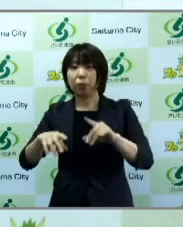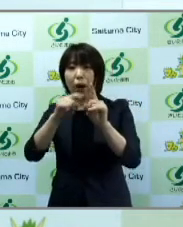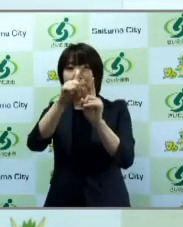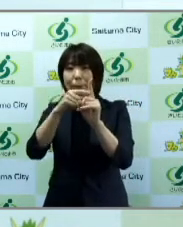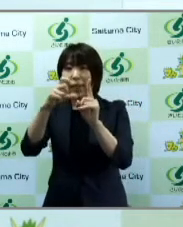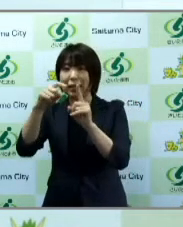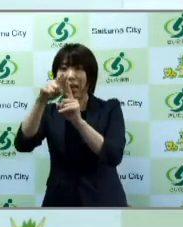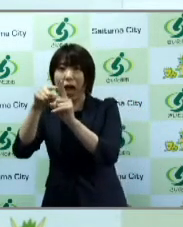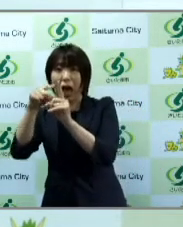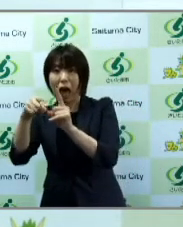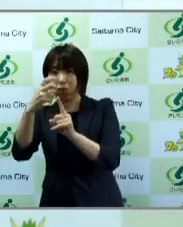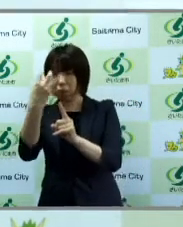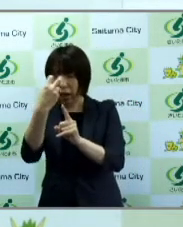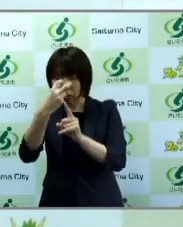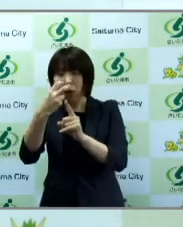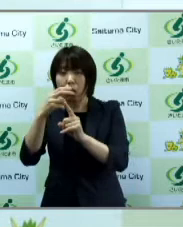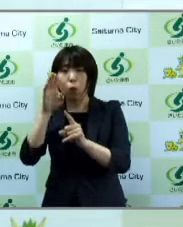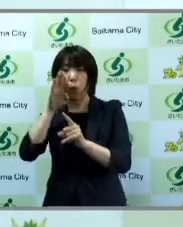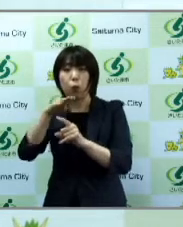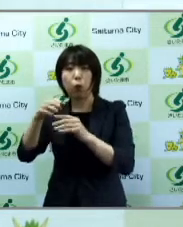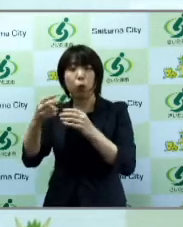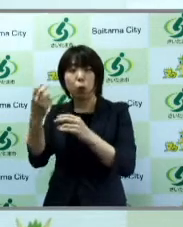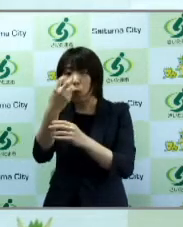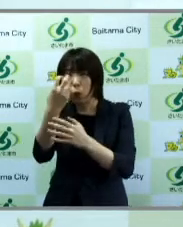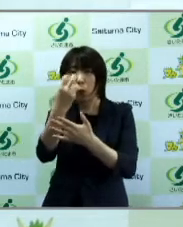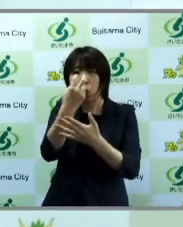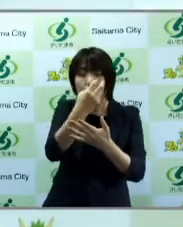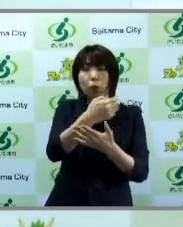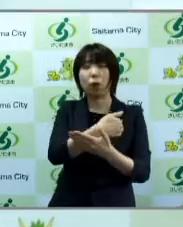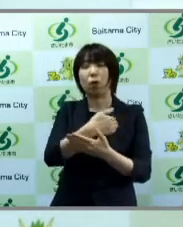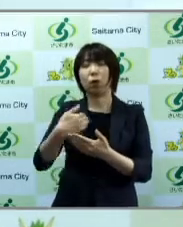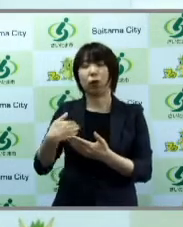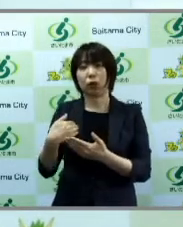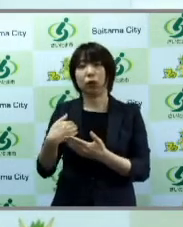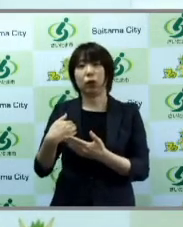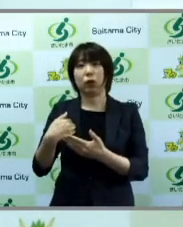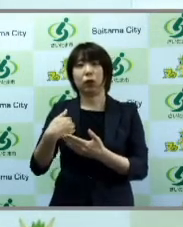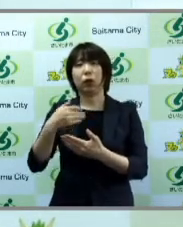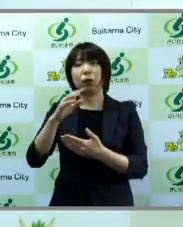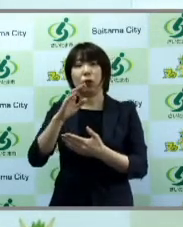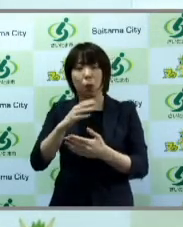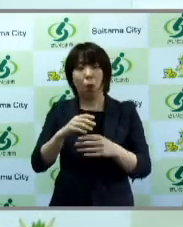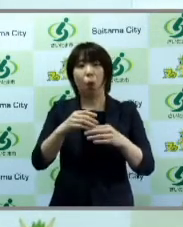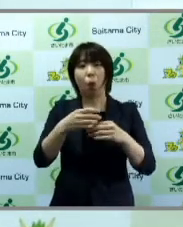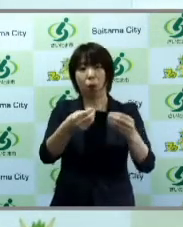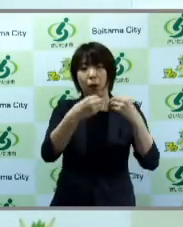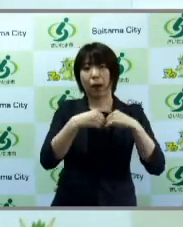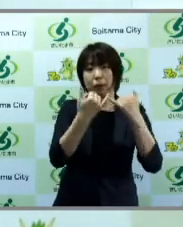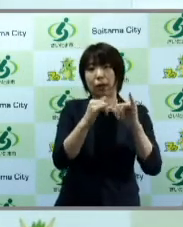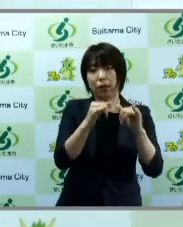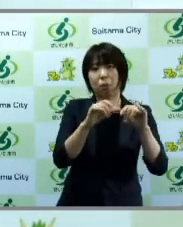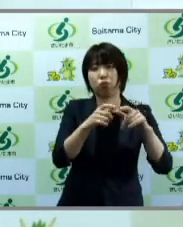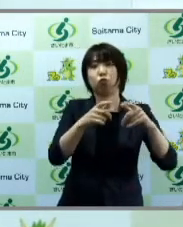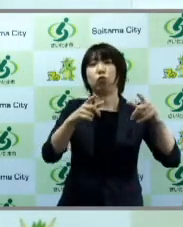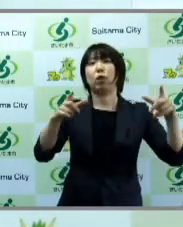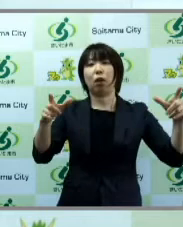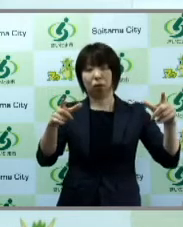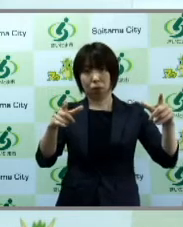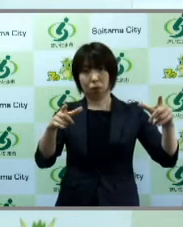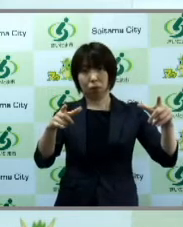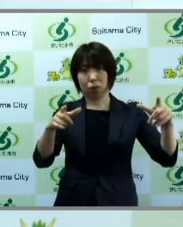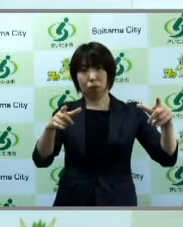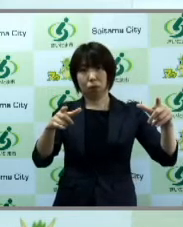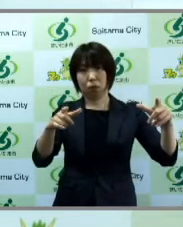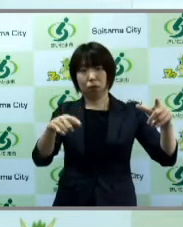が、その後のこの、まあ、調査の部分ではやはりかなり数が多くなってきているというような状況もあって、こういったま